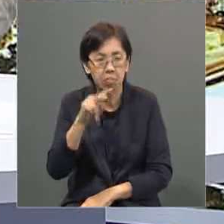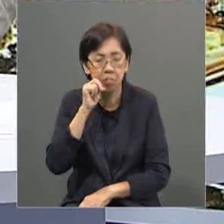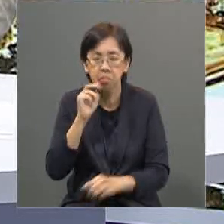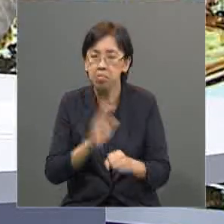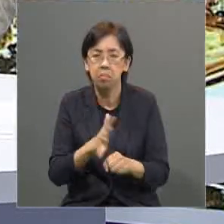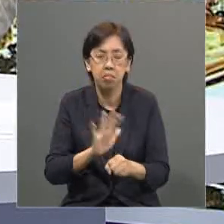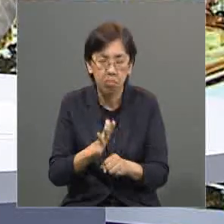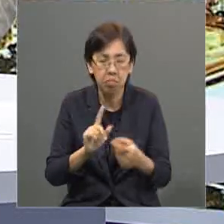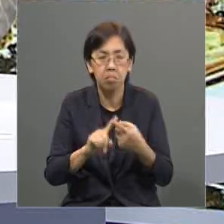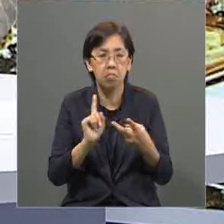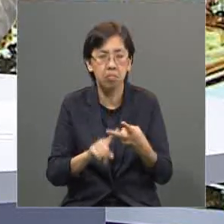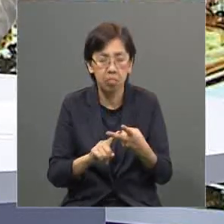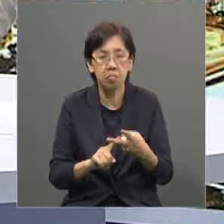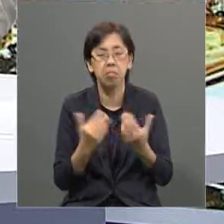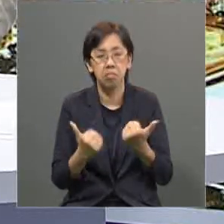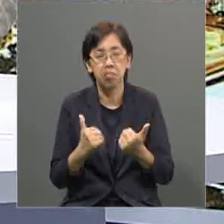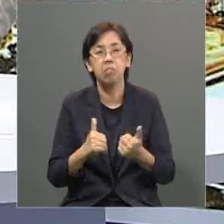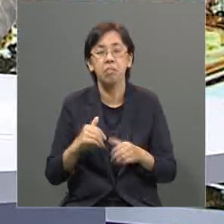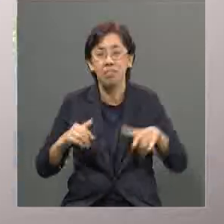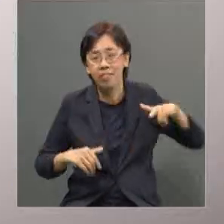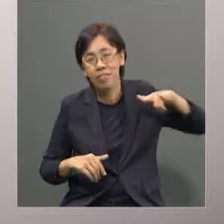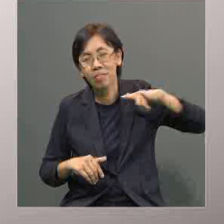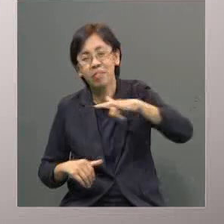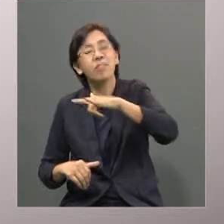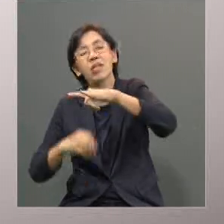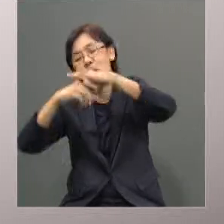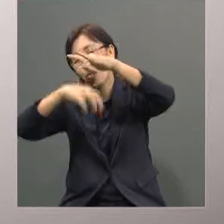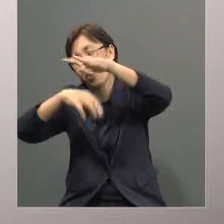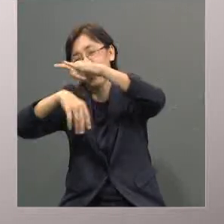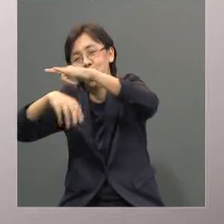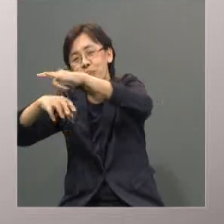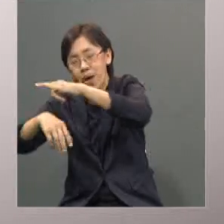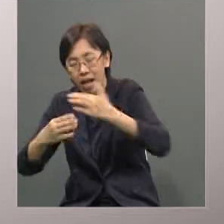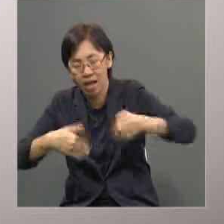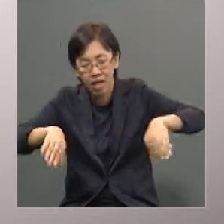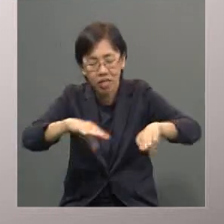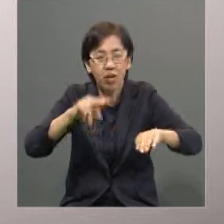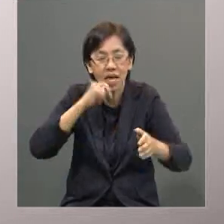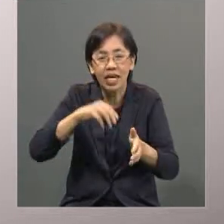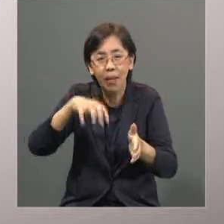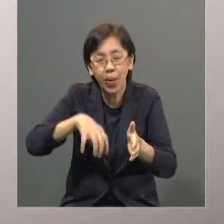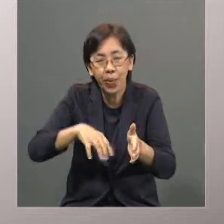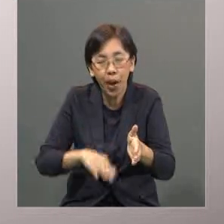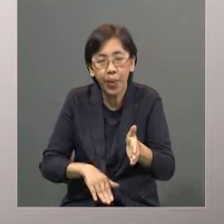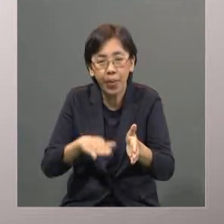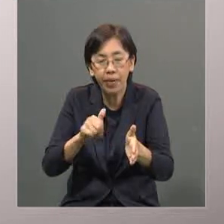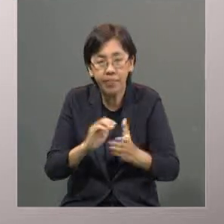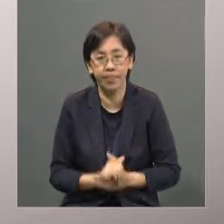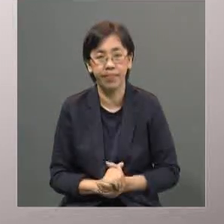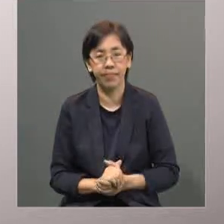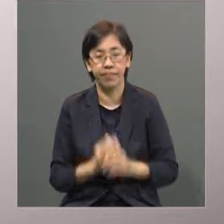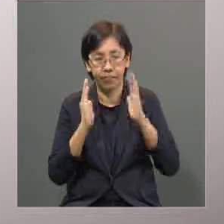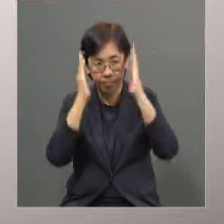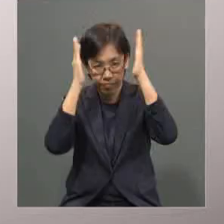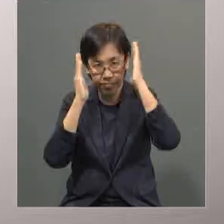ไม่เพียงพอแล้วก็มีเปิดปฏิบัติการฝนหลวงประจำปีด้วยนะคะเพื่อเข้าไปเติมน้ำในเขื่อนค่ะซึ่งทางร้อยเอกธรรมนัสพรหมเผ่ารั